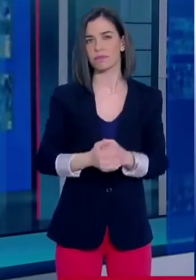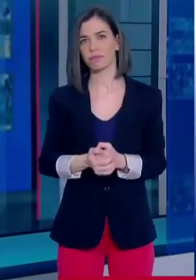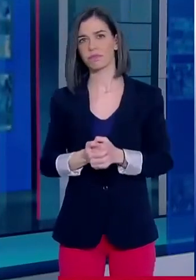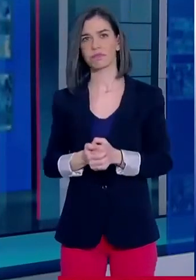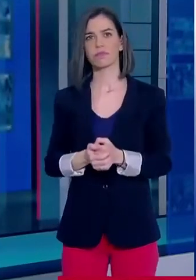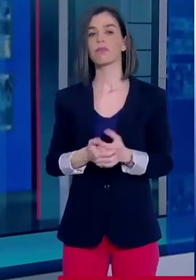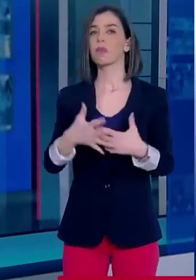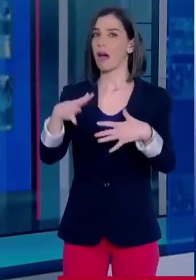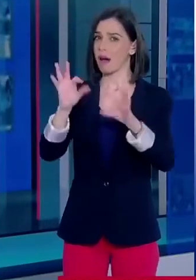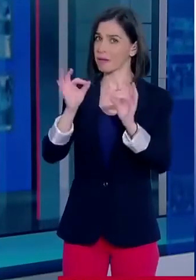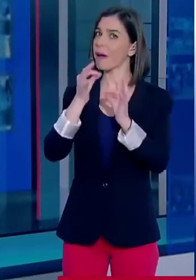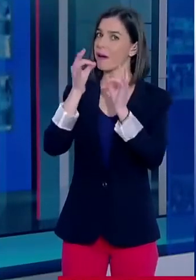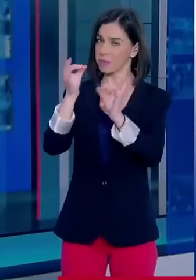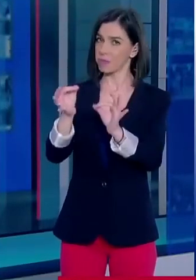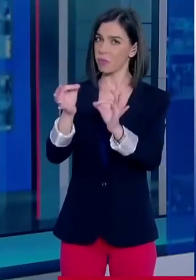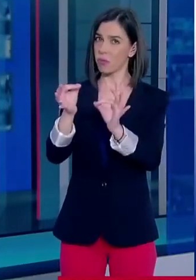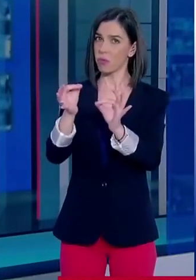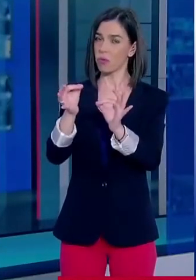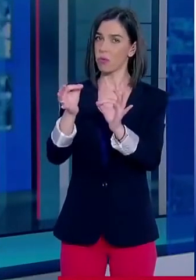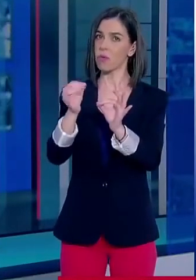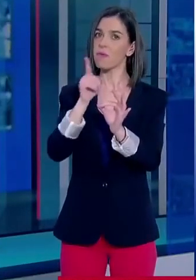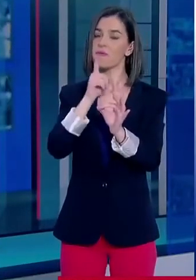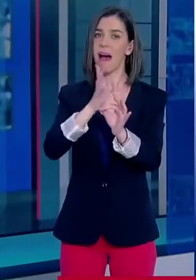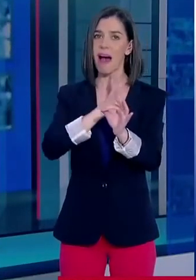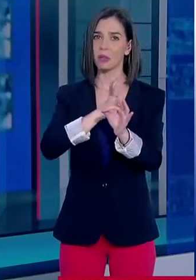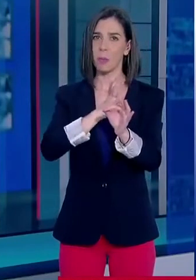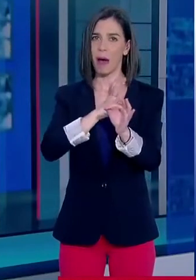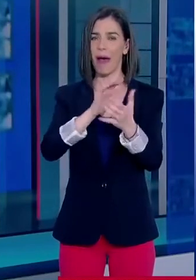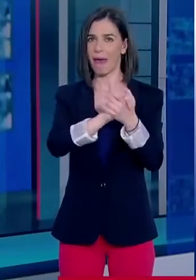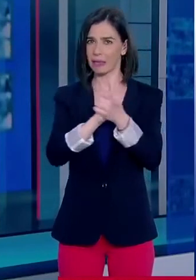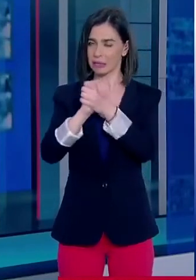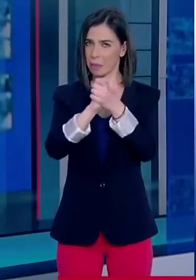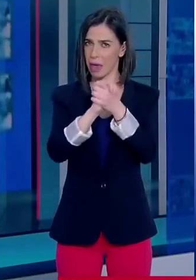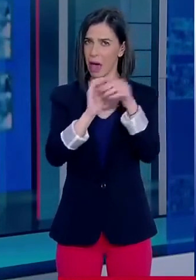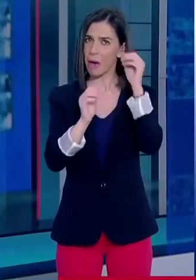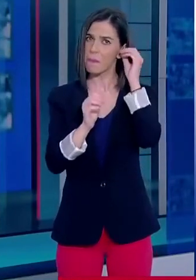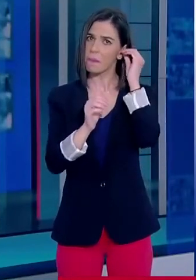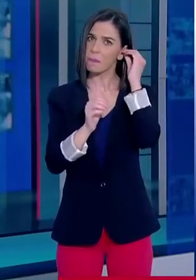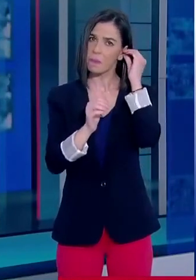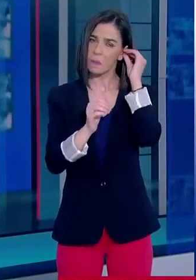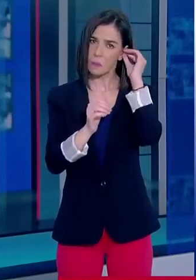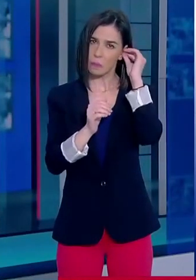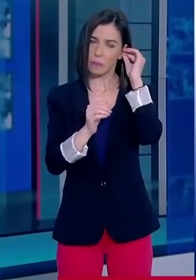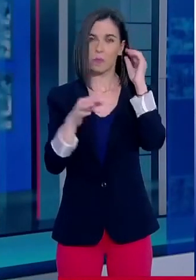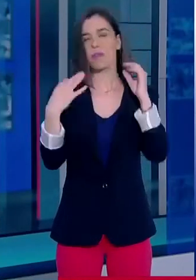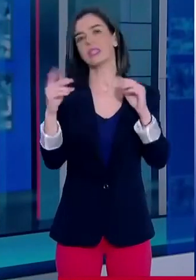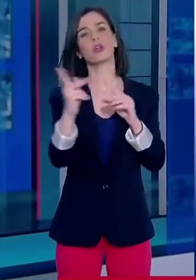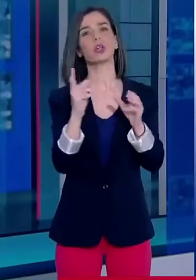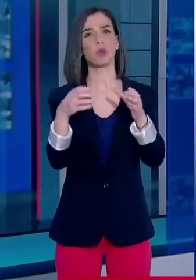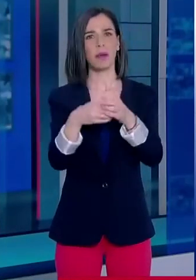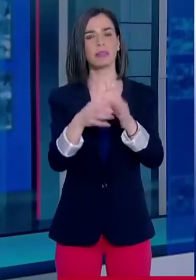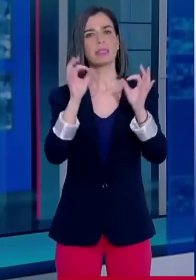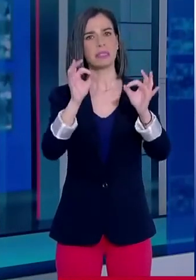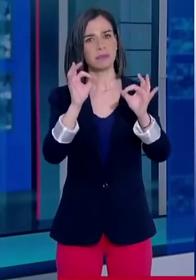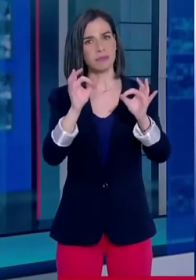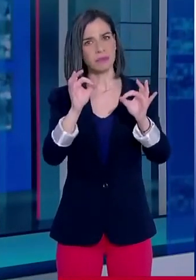Καταρχάς, να συμφωνήσω με την τοποθέτηση των ανθρώπων αυτών, οι οποίοι μιλούν για αυτούς τους ιδιαίτερα ευάλωτους πληθυσμούς. Και